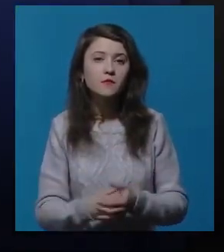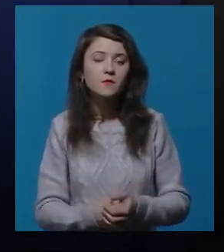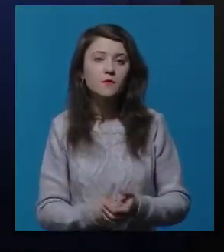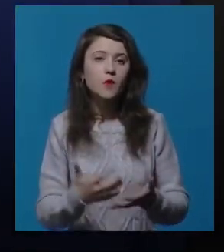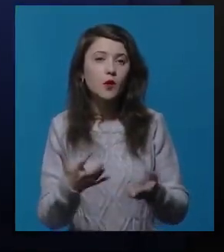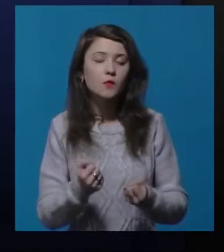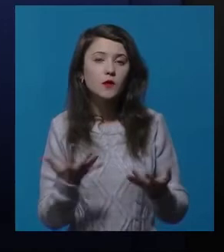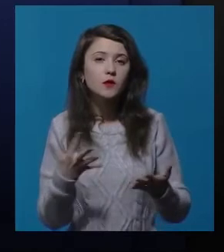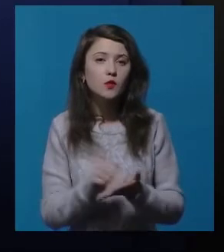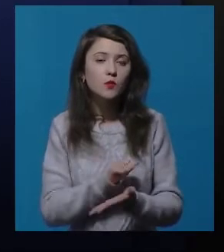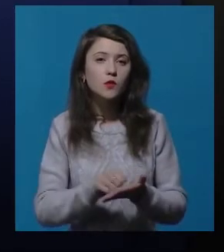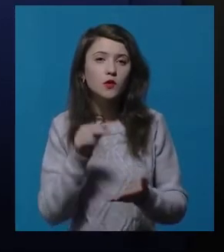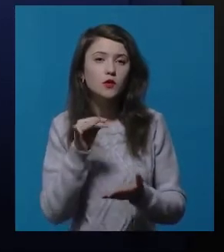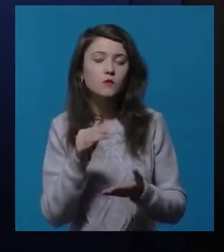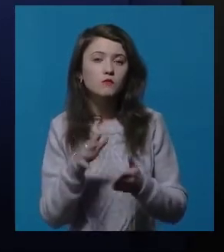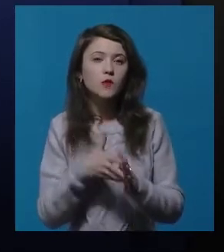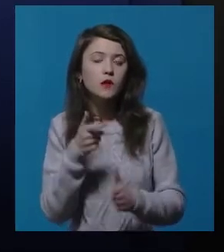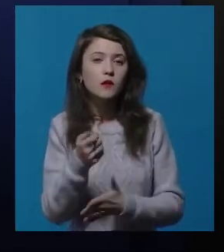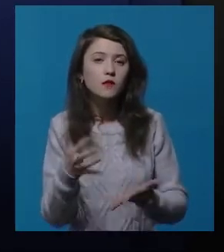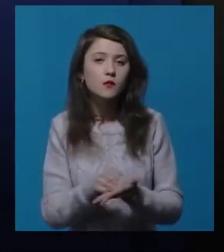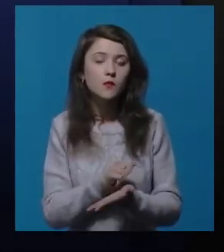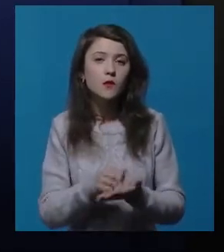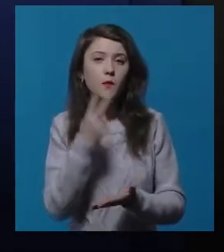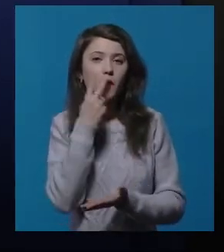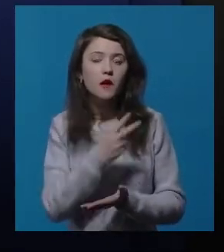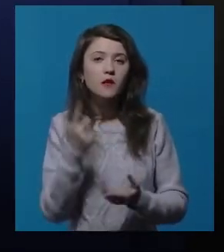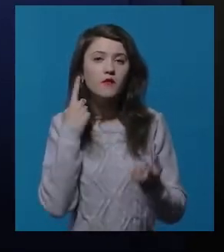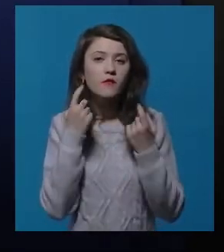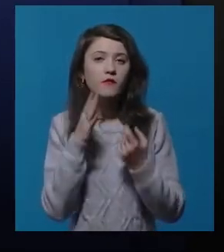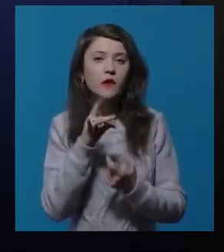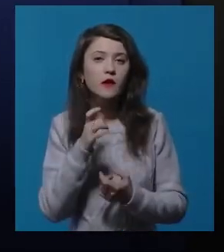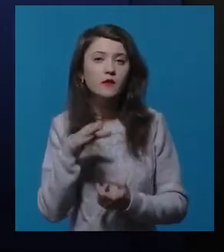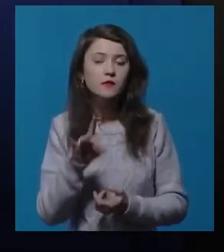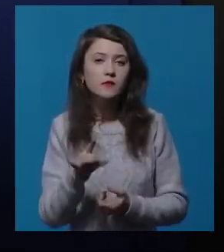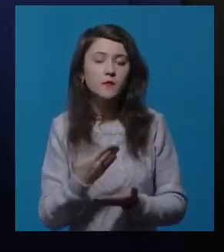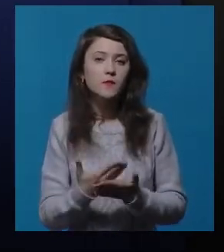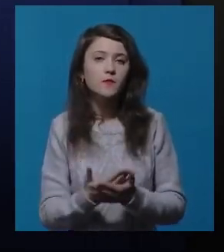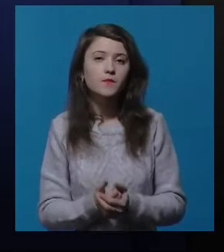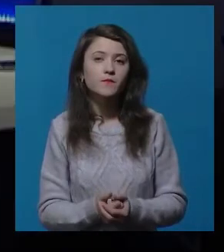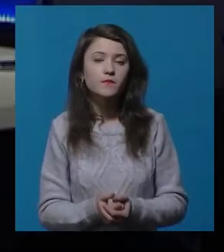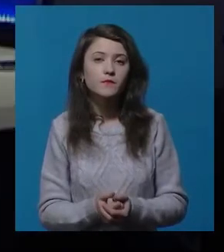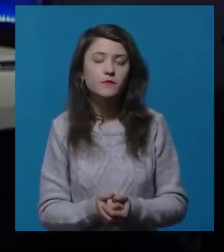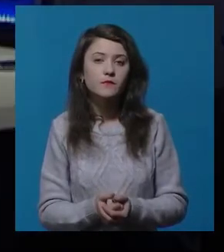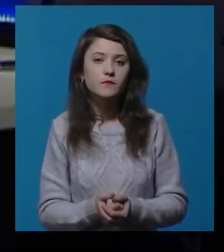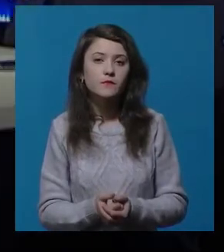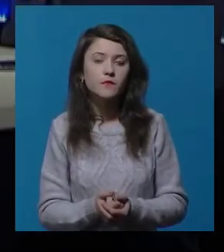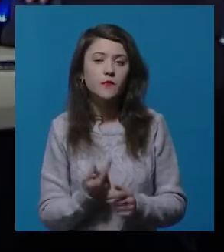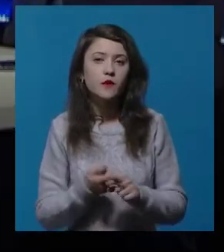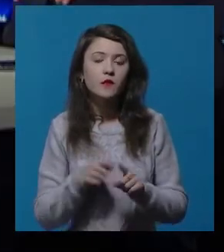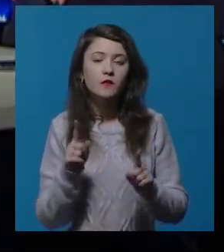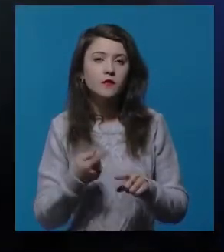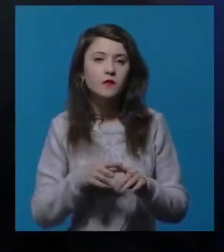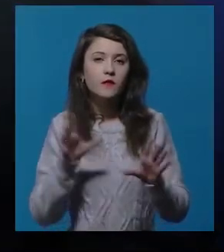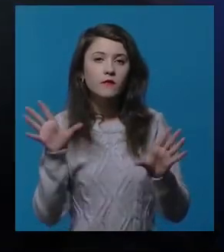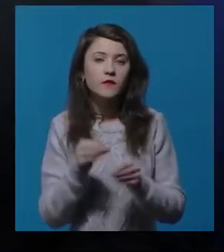якісь документи чи подати якісь документи, переглянути інформацію в реєстрі речових прав, наприклад, на нерухоме майно. Це теж є такою функцією центру. Це все